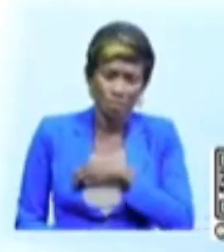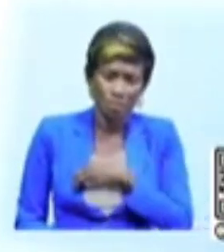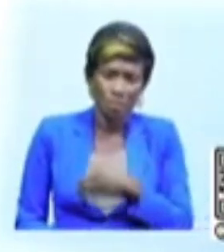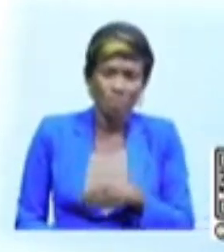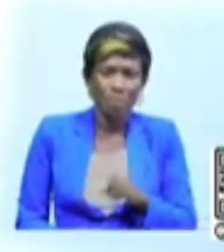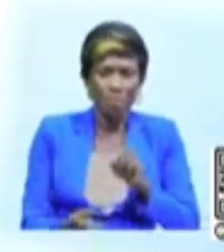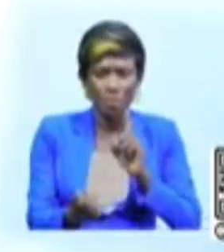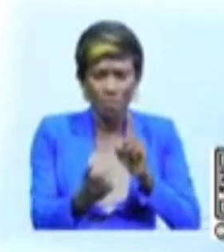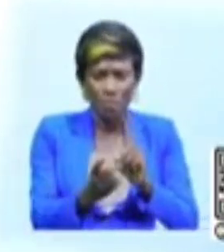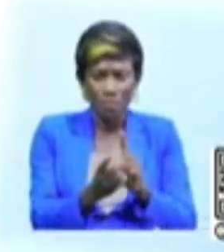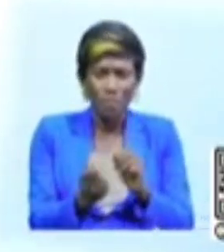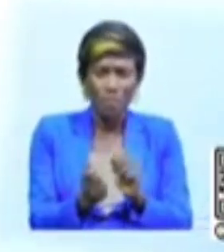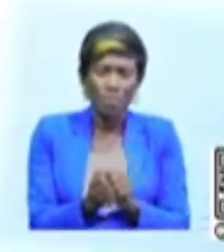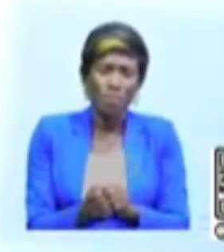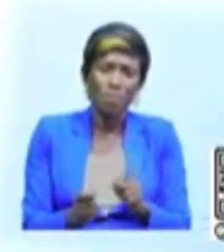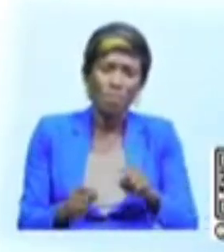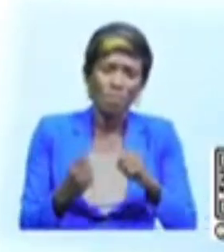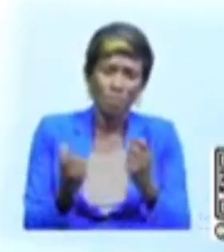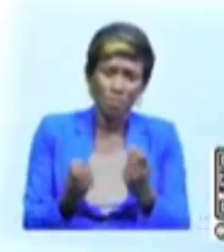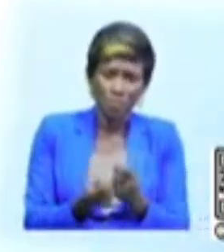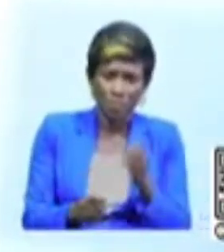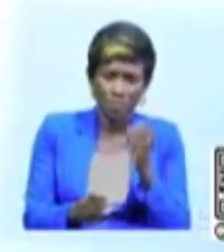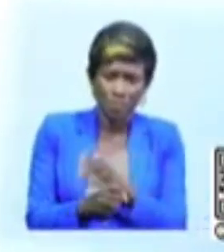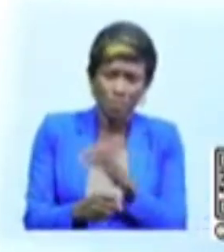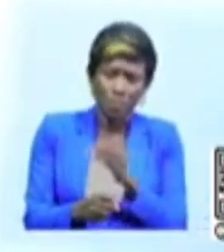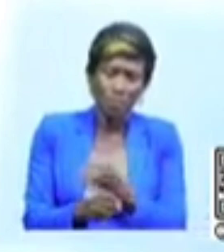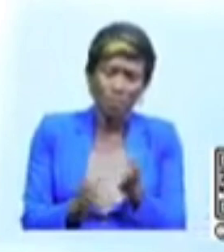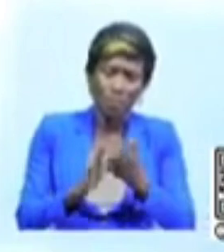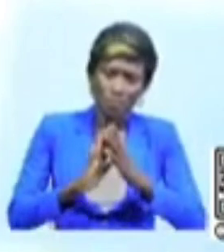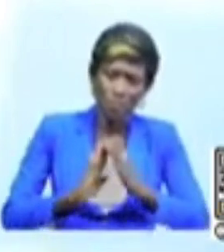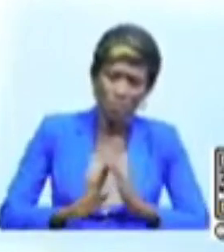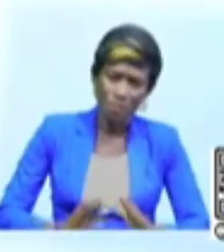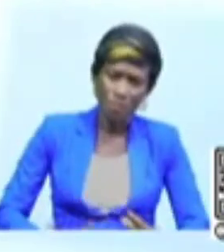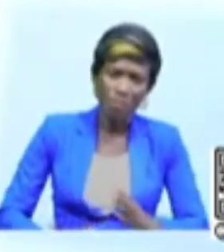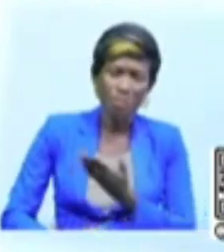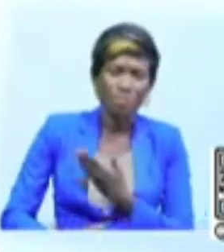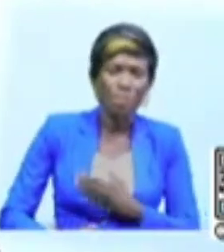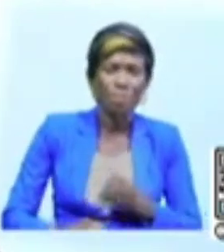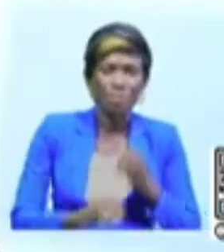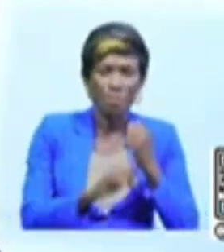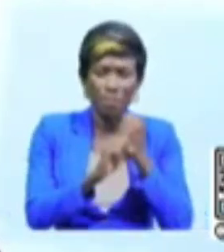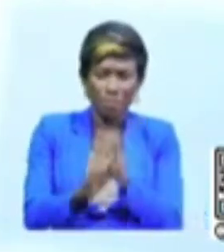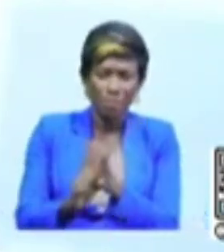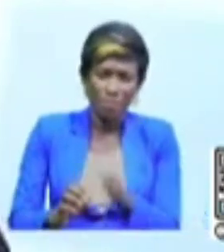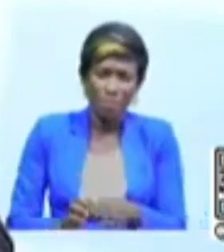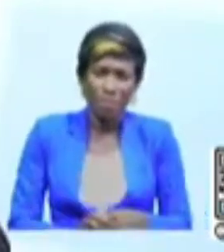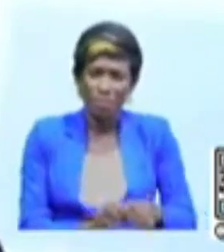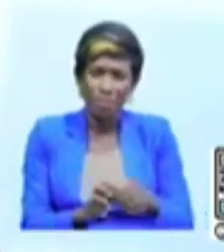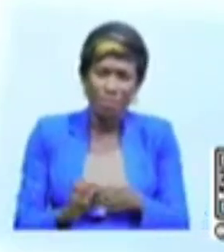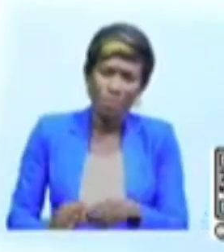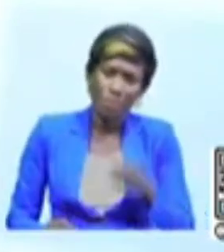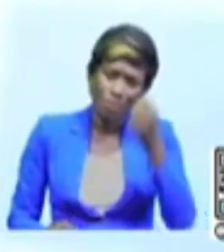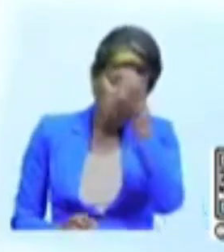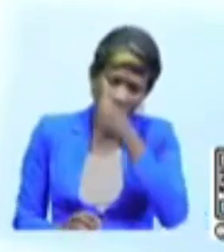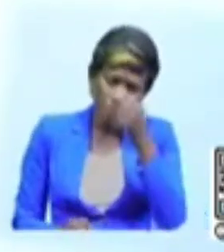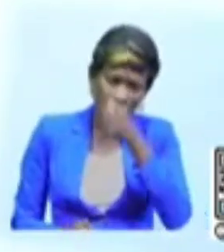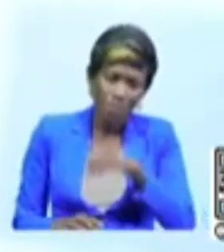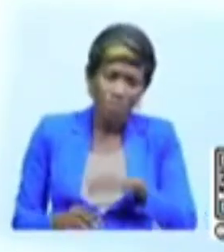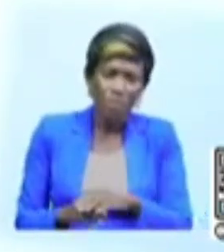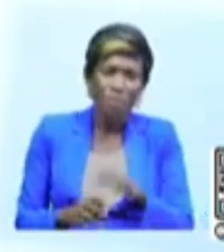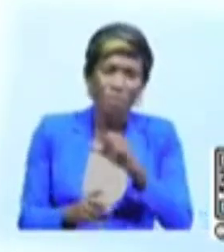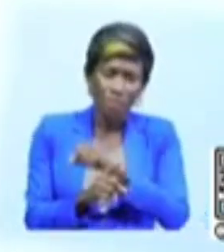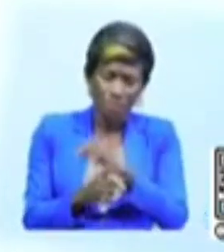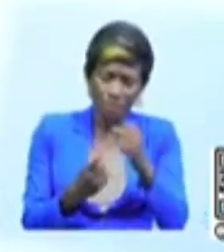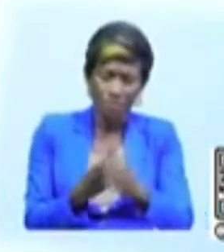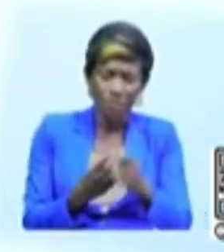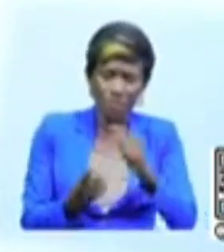la délégation du Conseil de paix et de sécurité de l'Union africaine. Les questions liées à l'évaluation de la transition étaient à